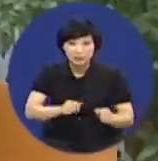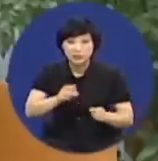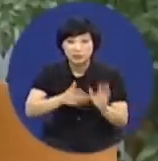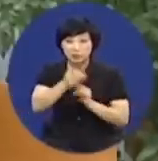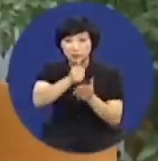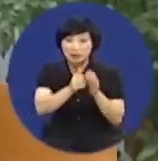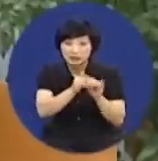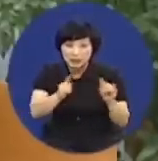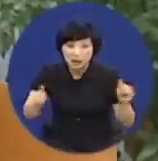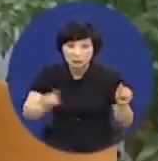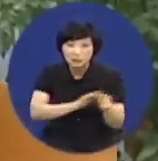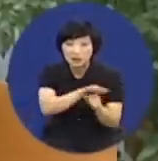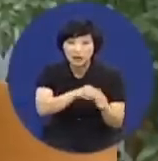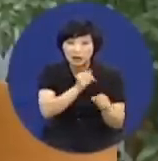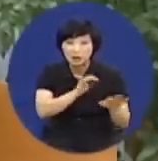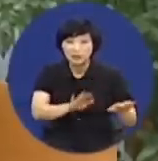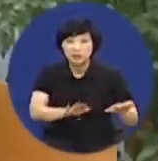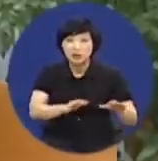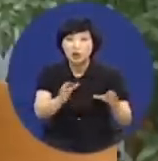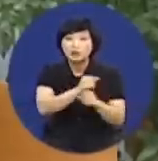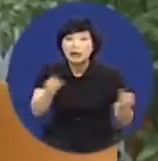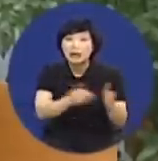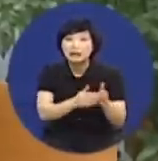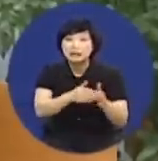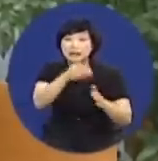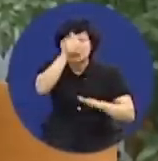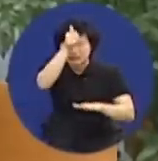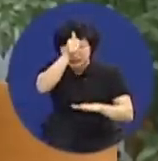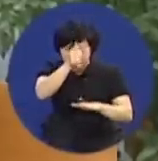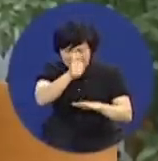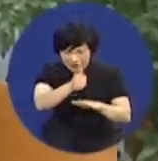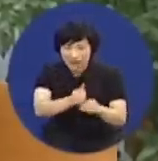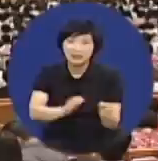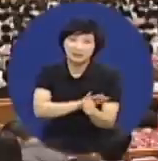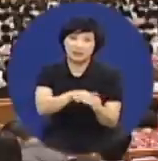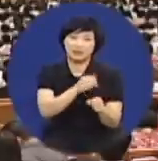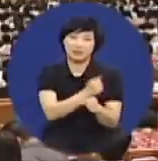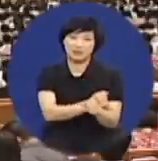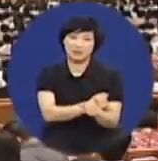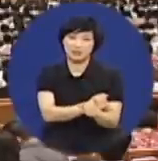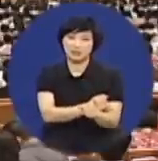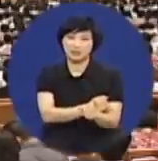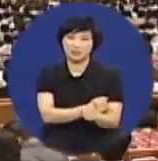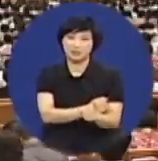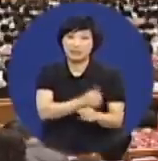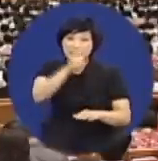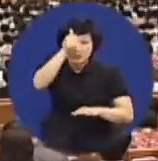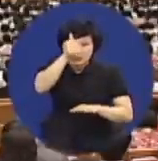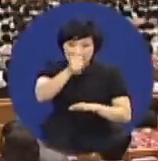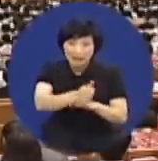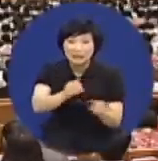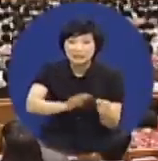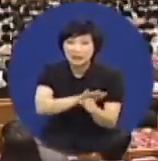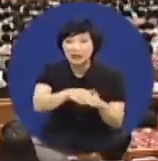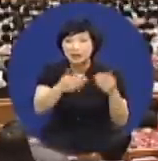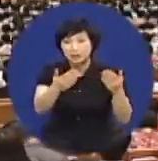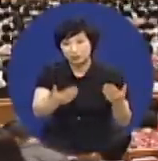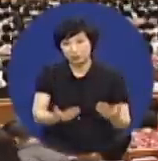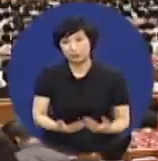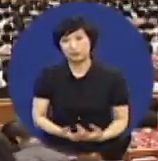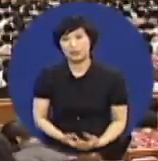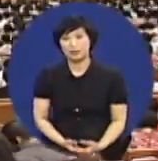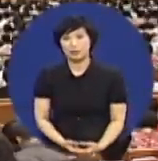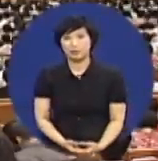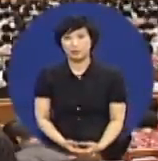ので、世にいる自分のものを愛されたイエスはその愛を残るどころなく示された、残るどころなく